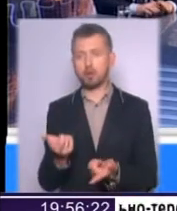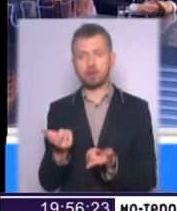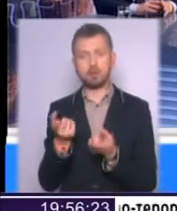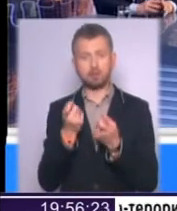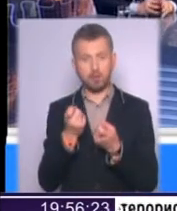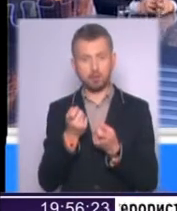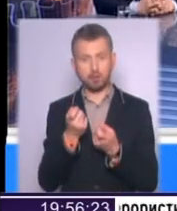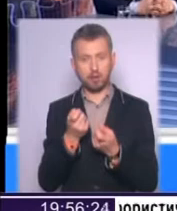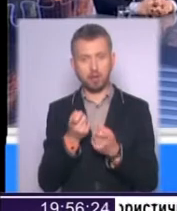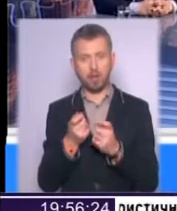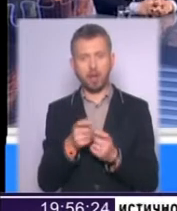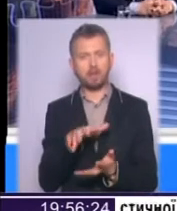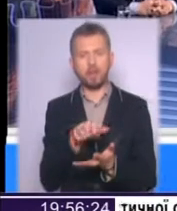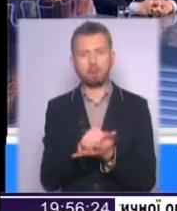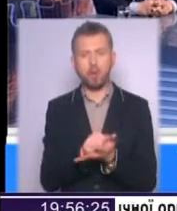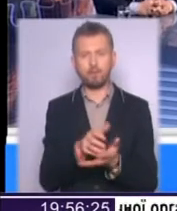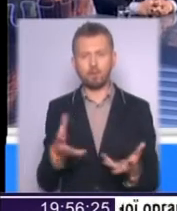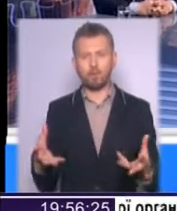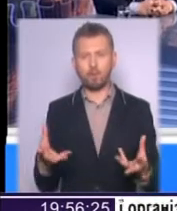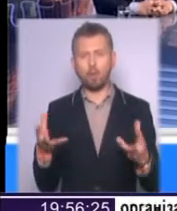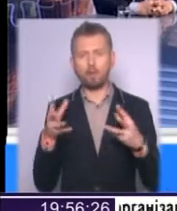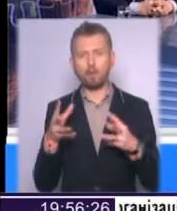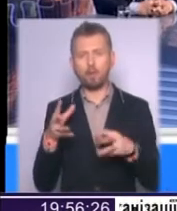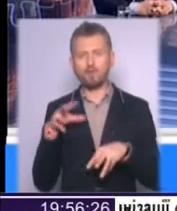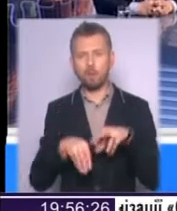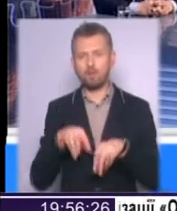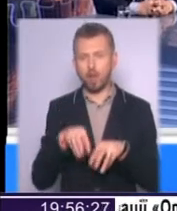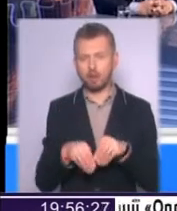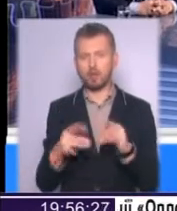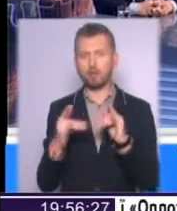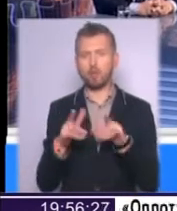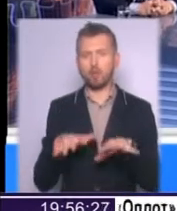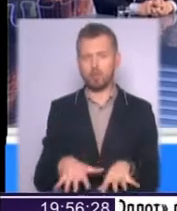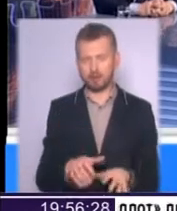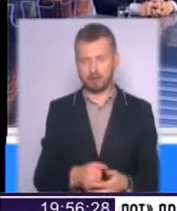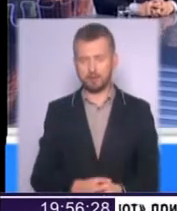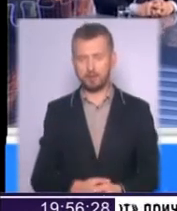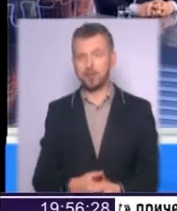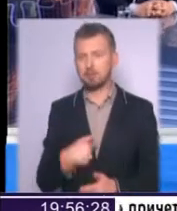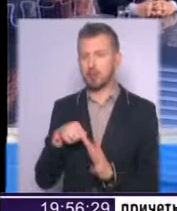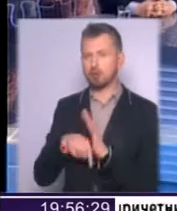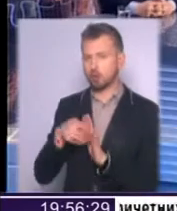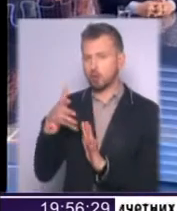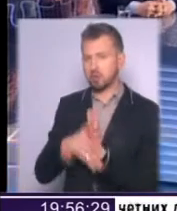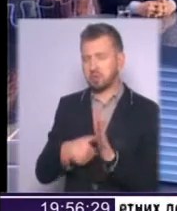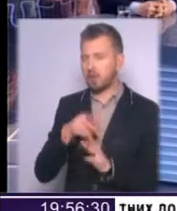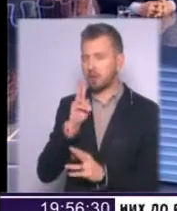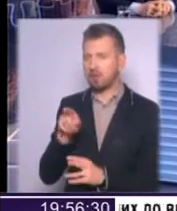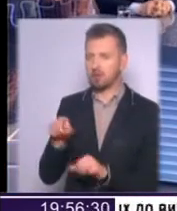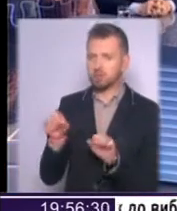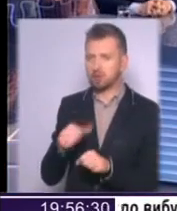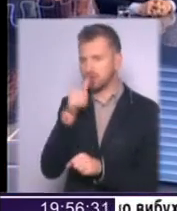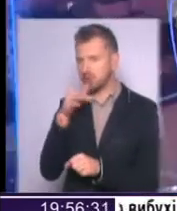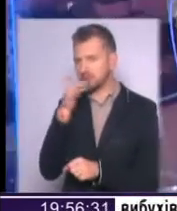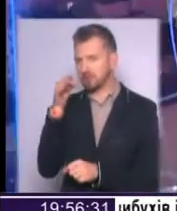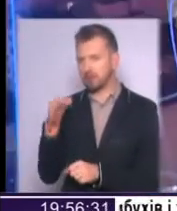комуналки, комісії. Заселитись неможливо туди. Куда ми зрозуміли. Суть ми зрозуміли. Я не знаю, наскільки пан Сергій може відповідати